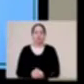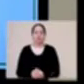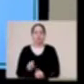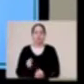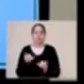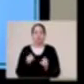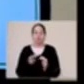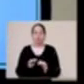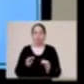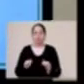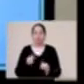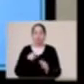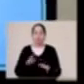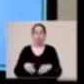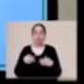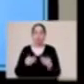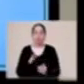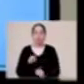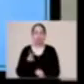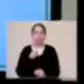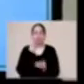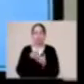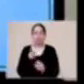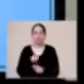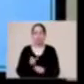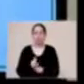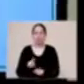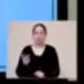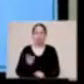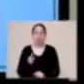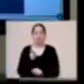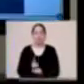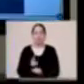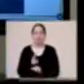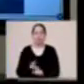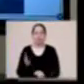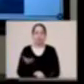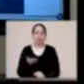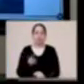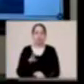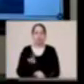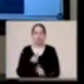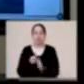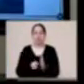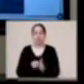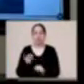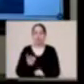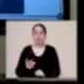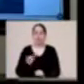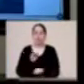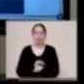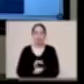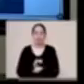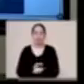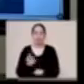А теперь, ребята, я предлагаю вам посмотреть очень интересное видео, в котором вы узнаете интересные